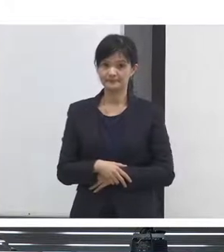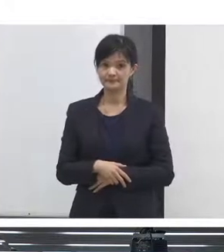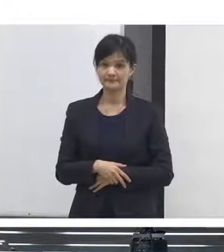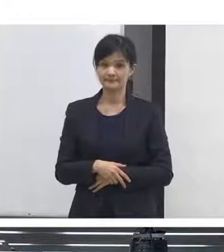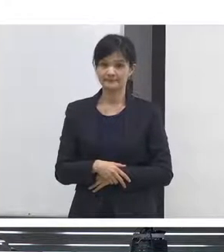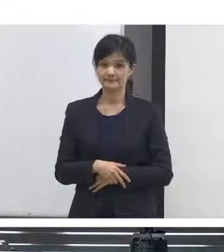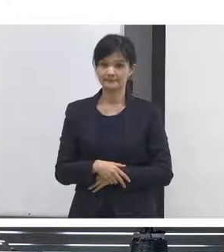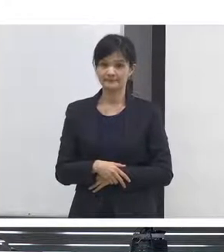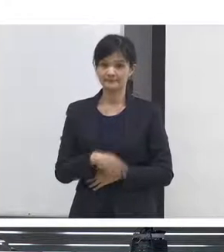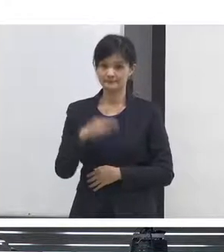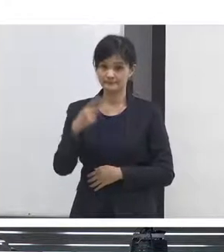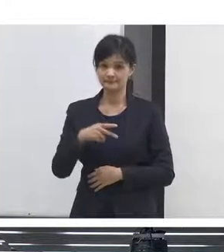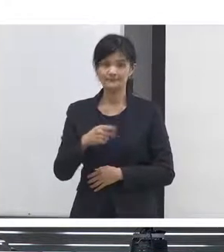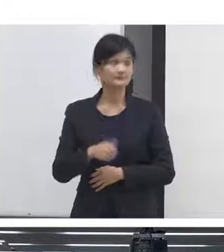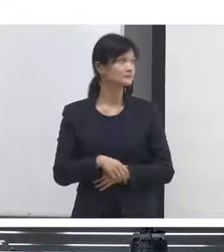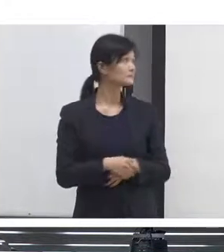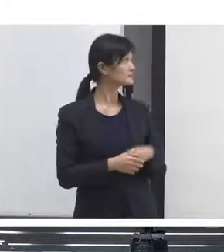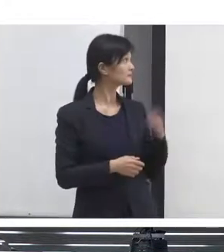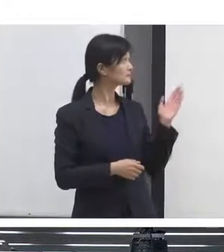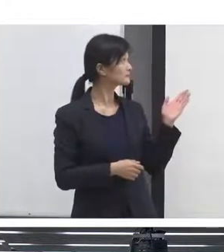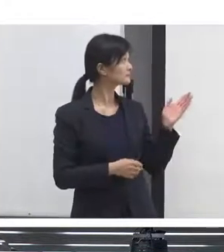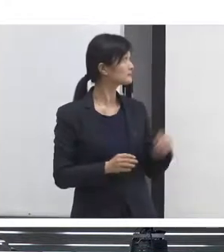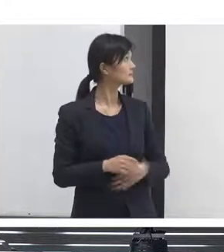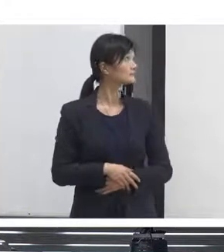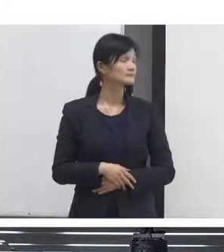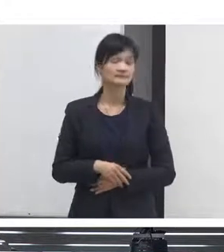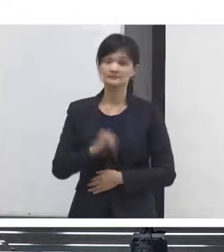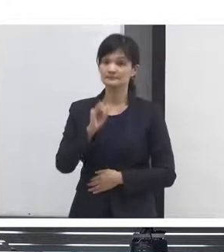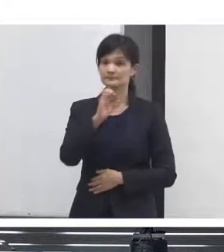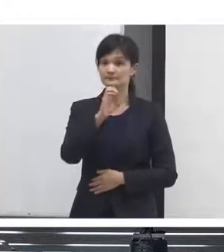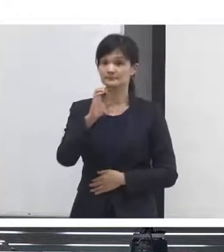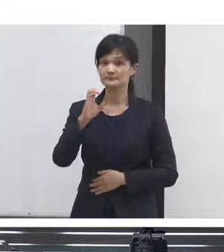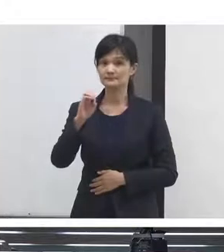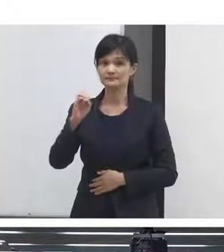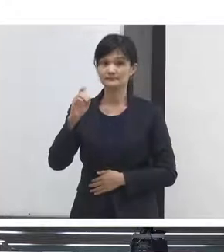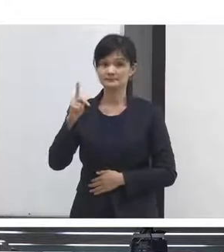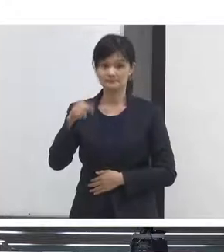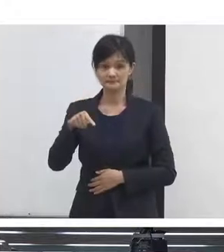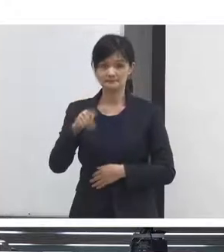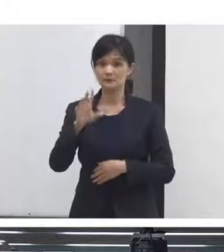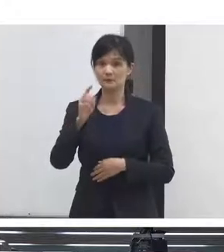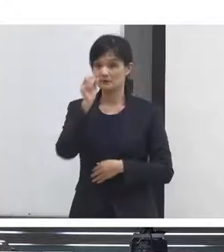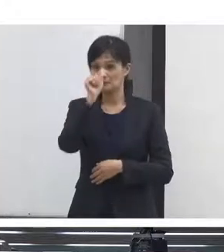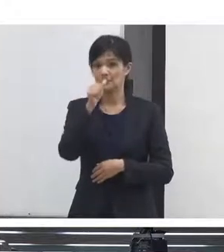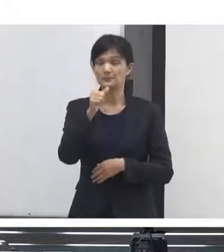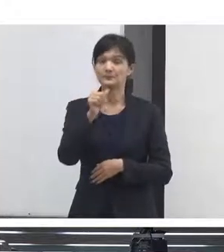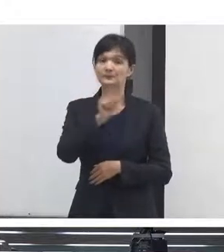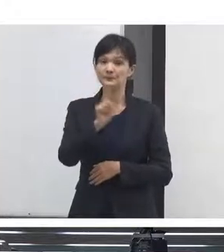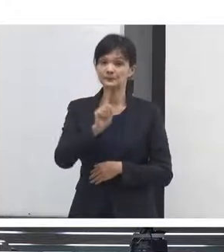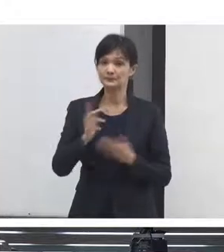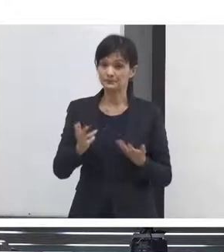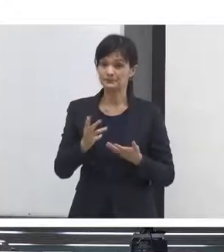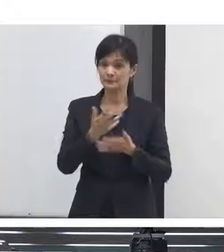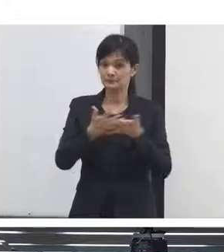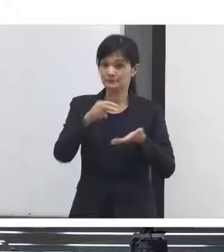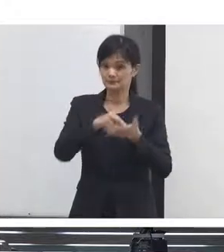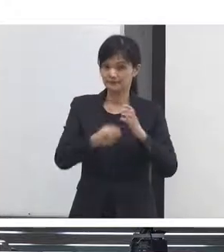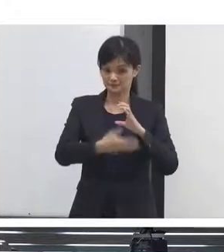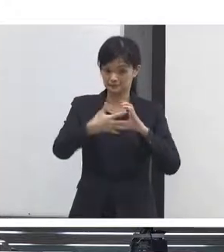那食谱网站有个特点，就是说他们大量使用 Schema 导入领域会之外呢，这个网站资料内网站的内容